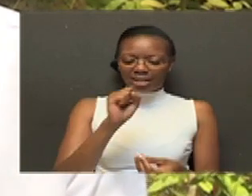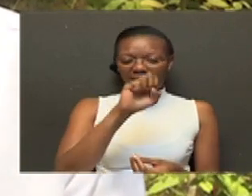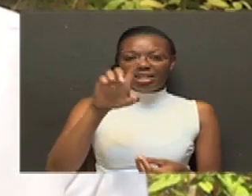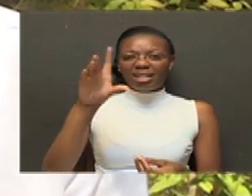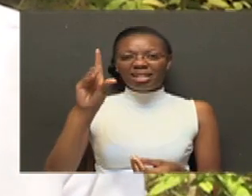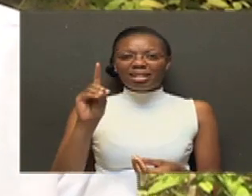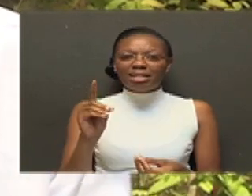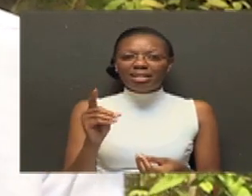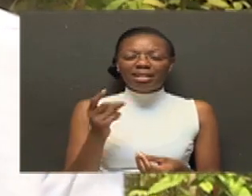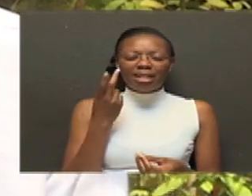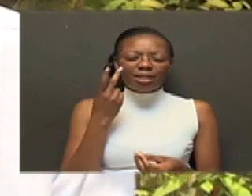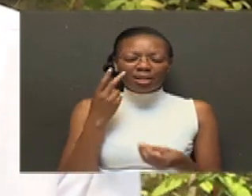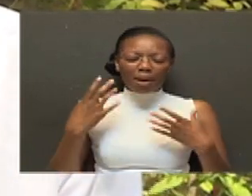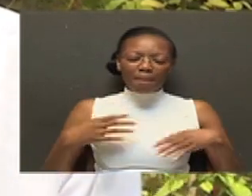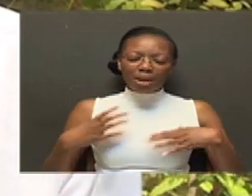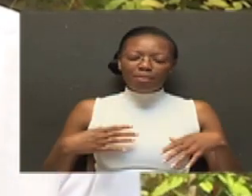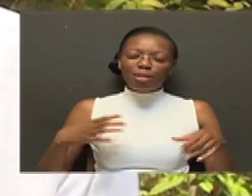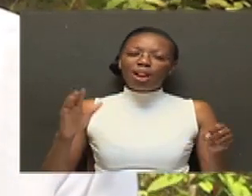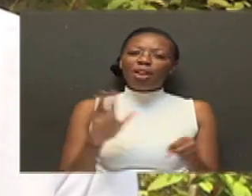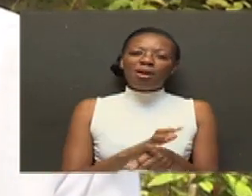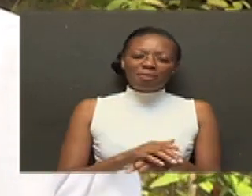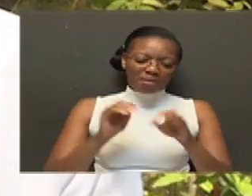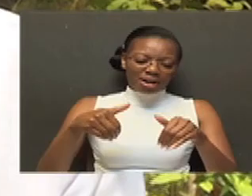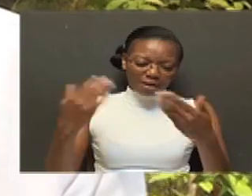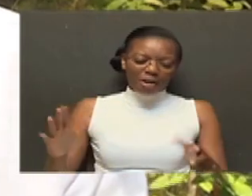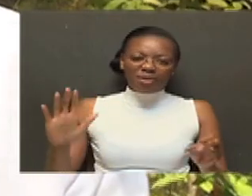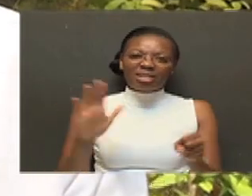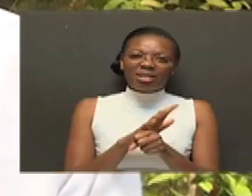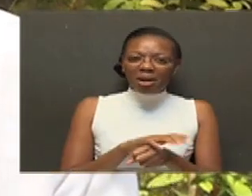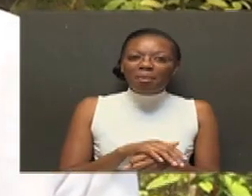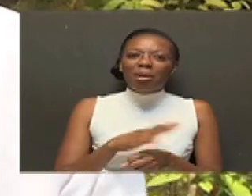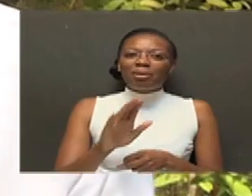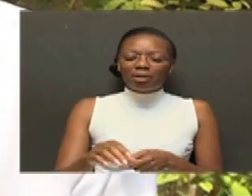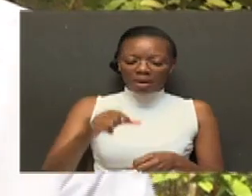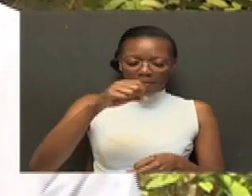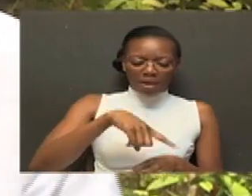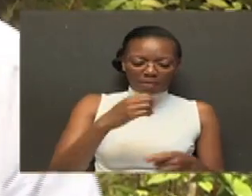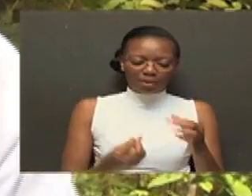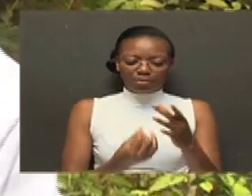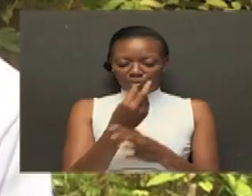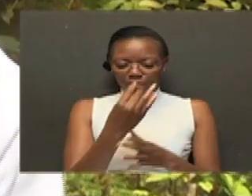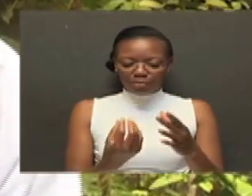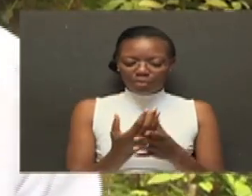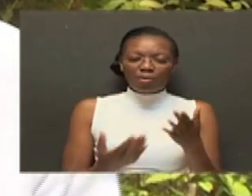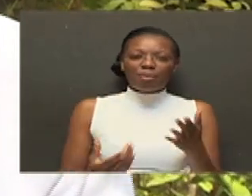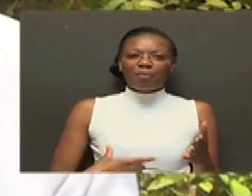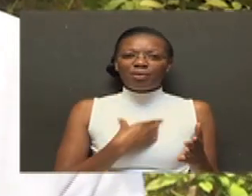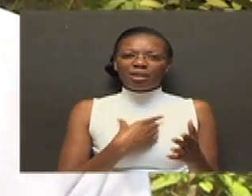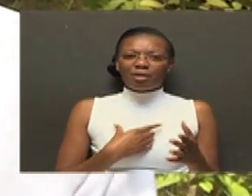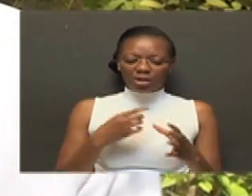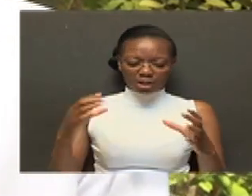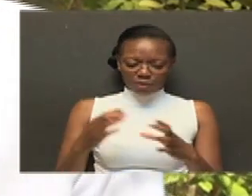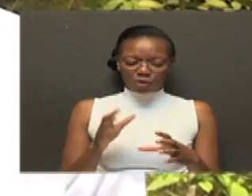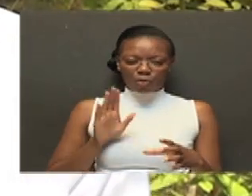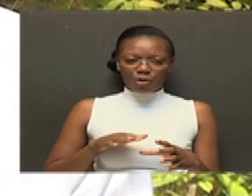wameenda wamezipanda na wengine wameanza kutengeneza product wanauza. So ukienda kijiji fulani ukute group ya wamama inauza na wanapata